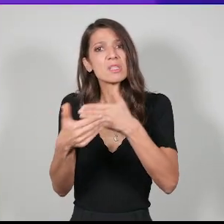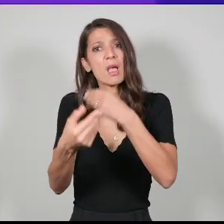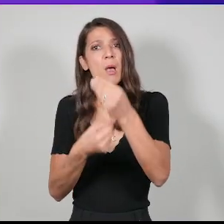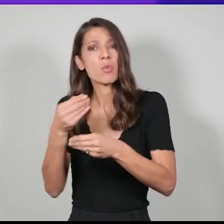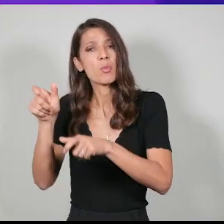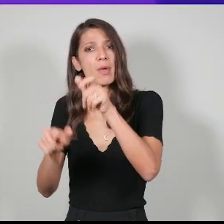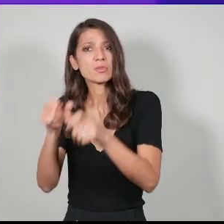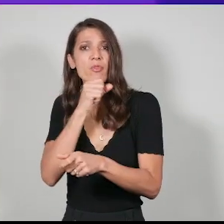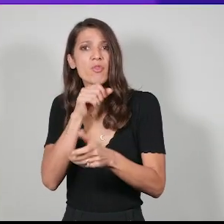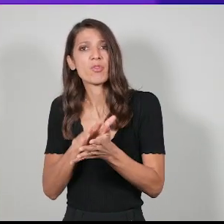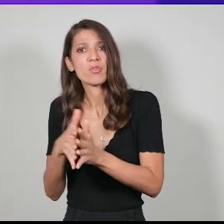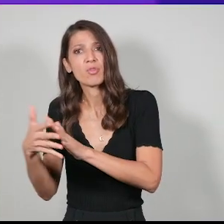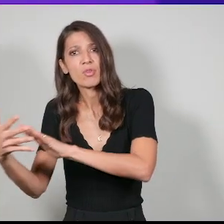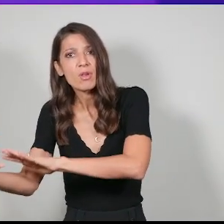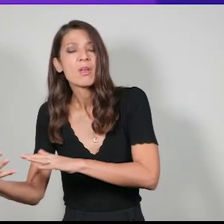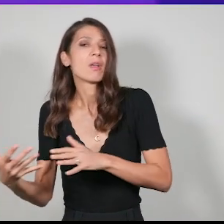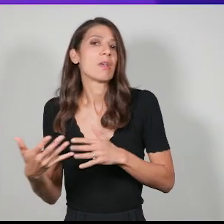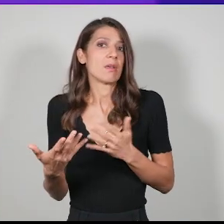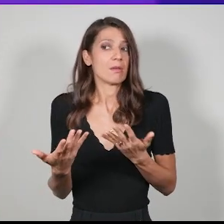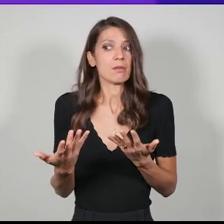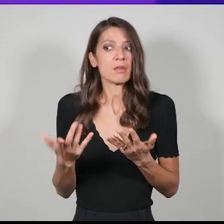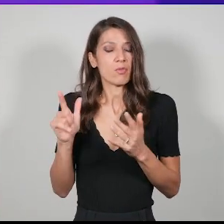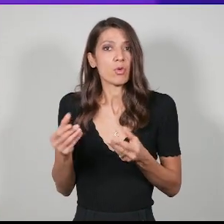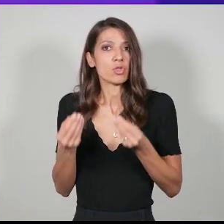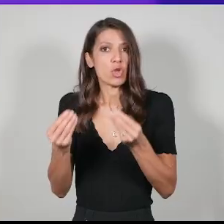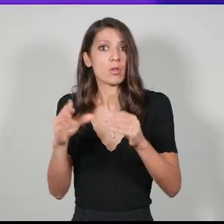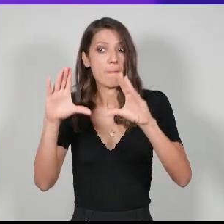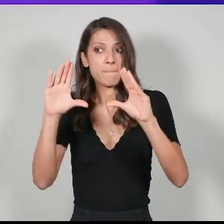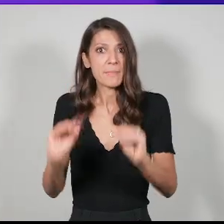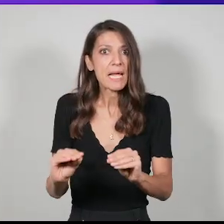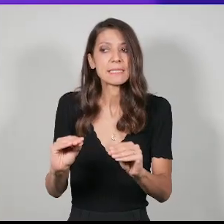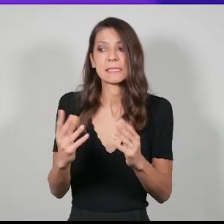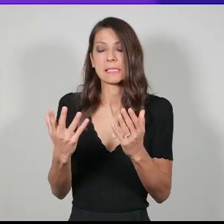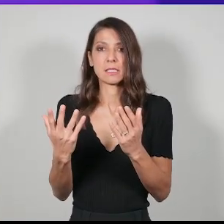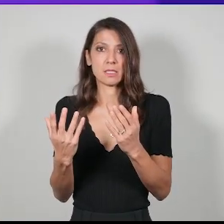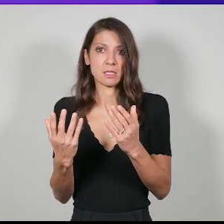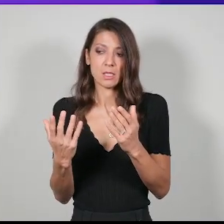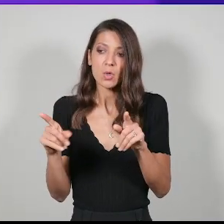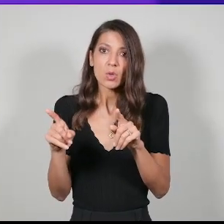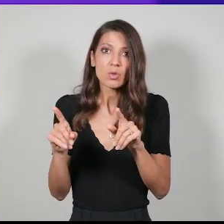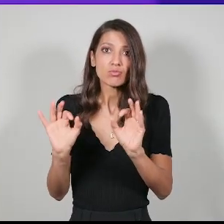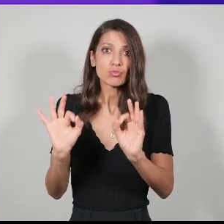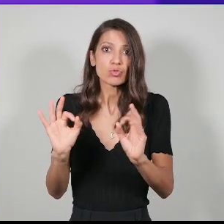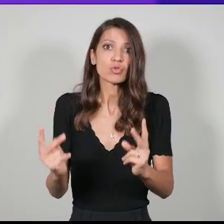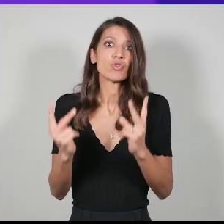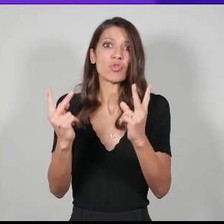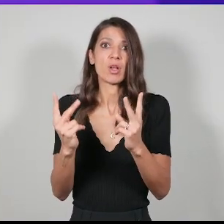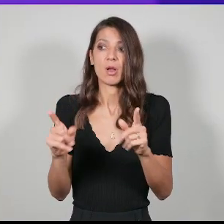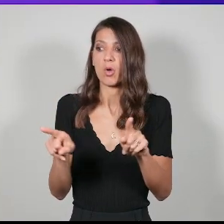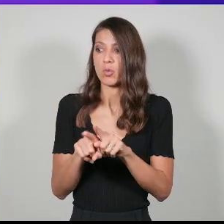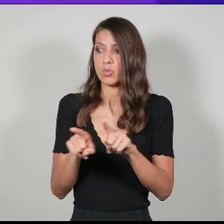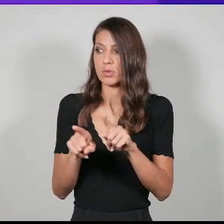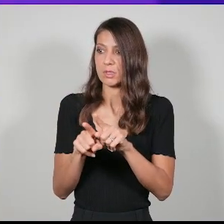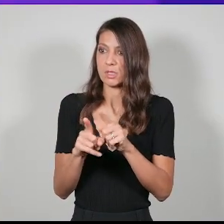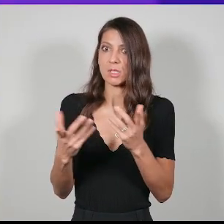ces populations d'aidants de trouver une place nouvelle et d'être mieux outillés dans l'expertise qui est la leur? On va en discuter tout de